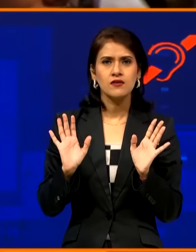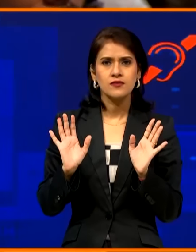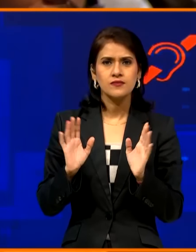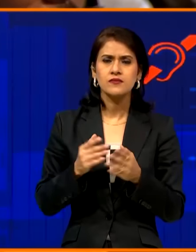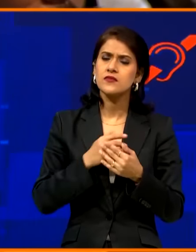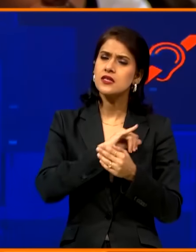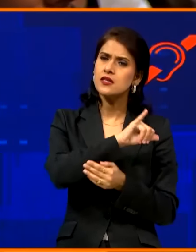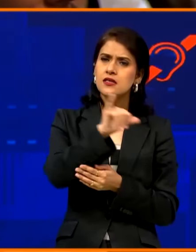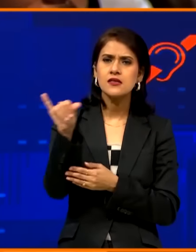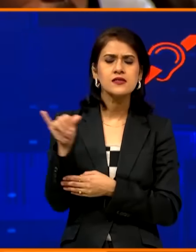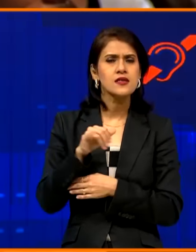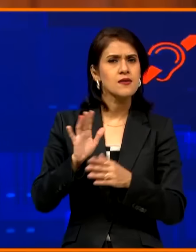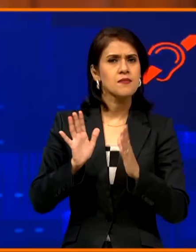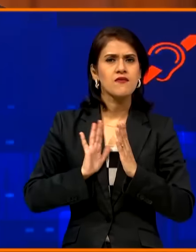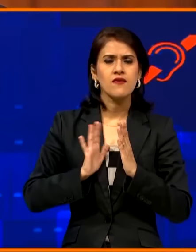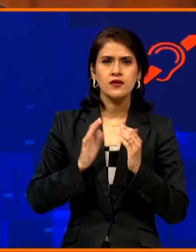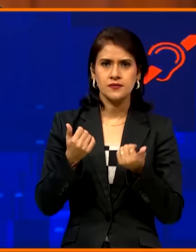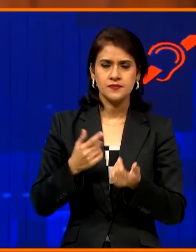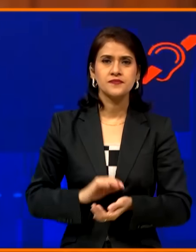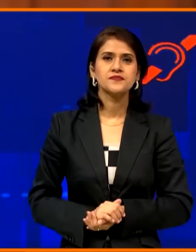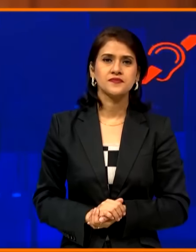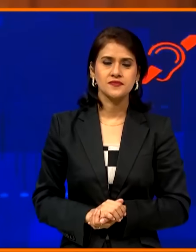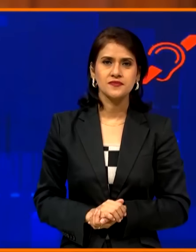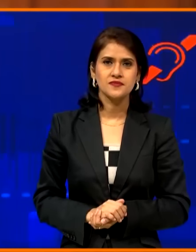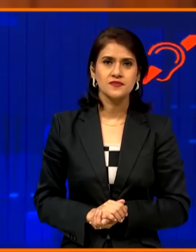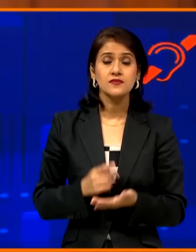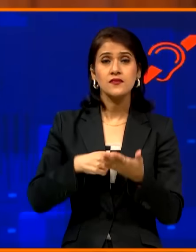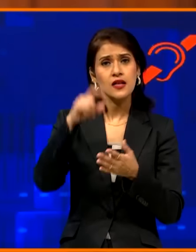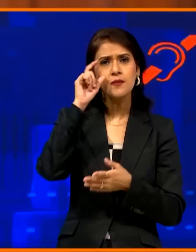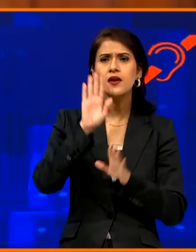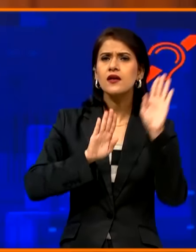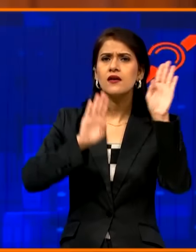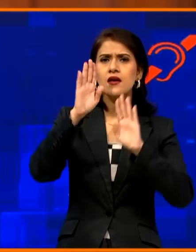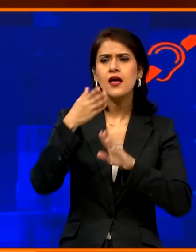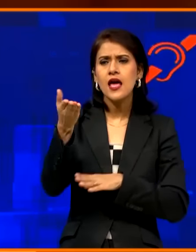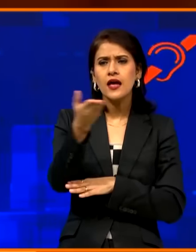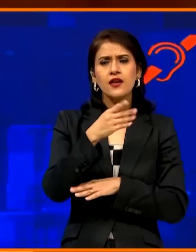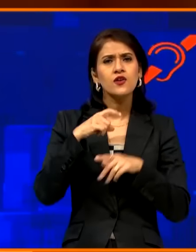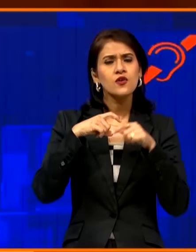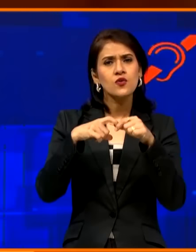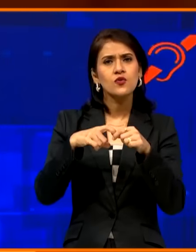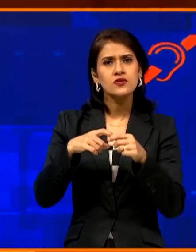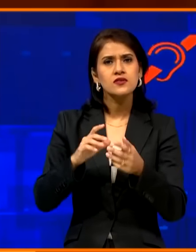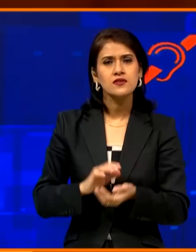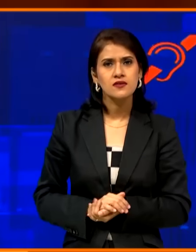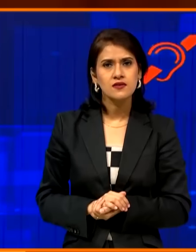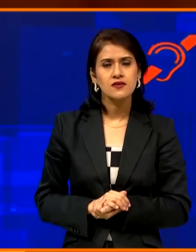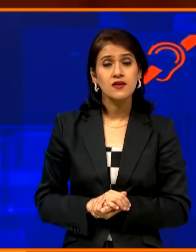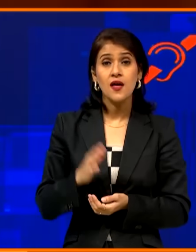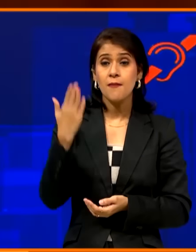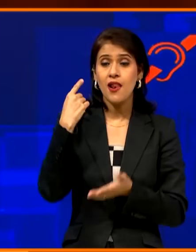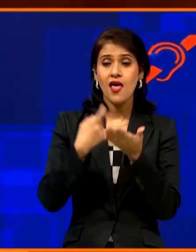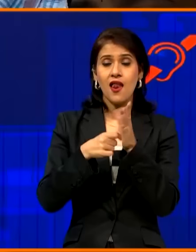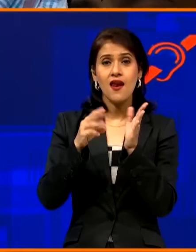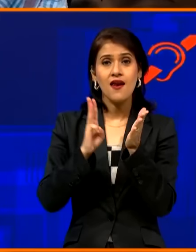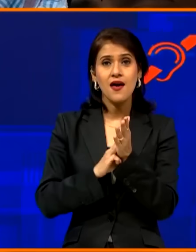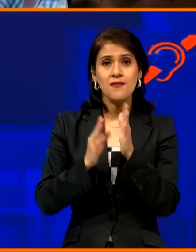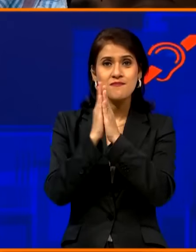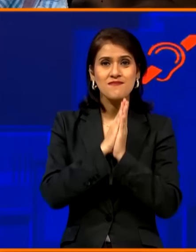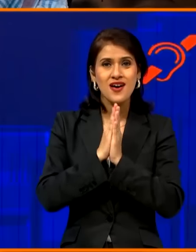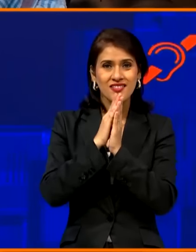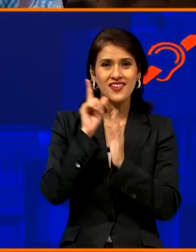सबके लिए होना चाहिए बहुत अच्छी बात कही बहुत अच्छी बात क पब्लिक में से सवाल ले सकते हैं सर जब राम मंदिर का शिलान्यास हुआ था तब